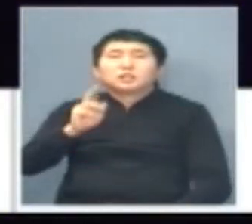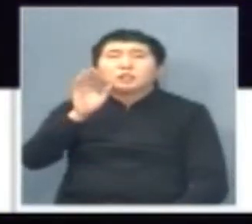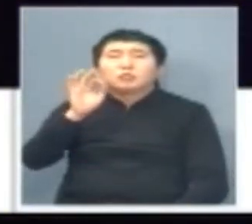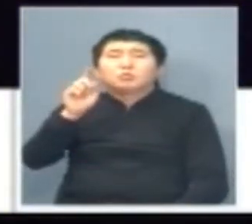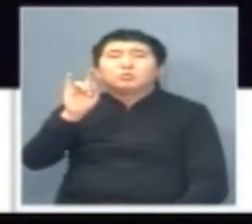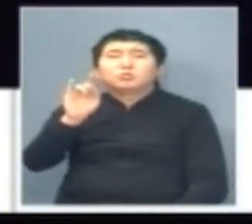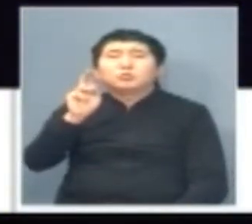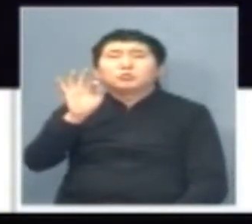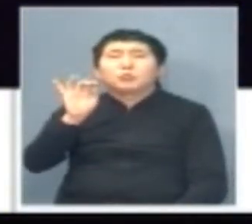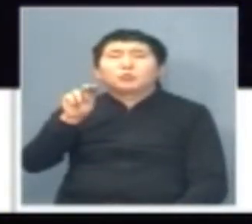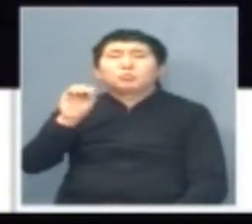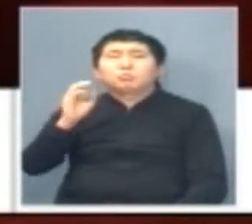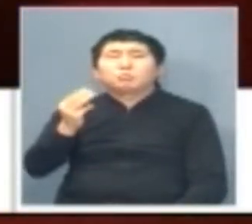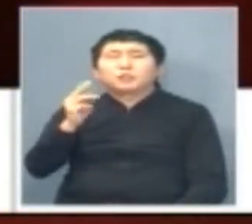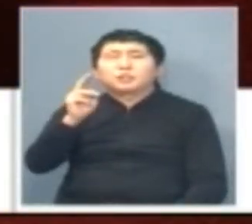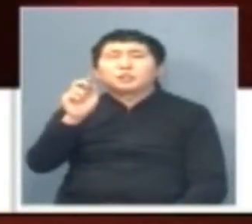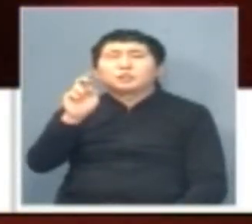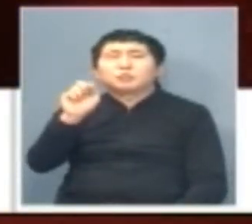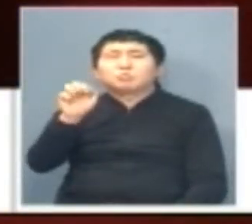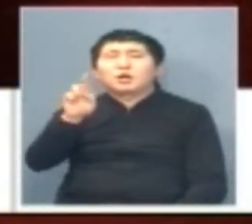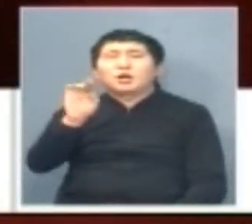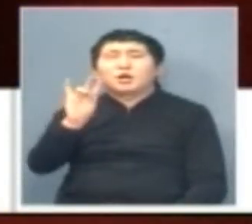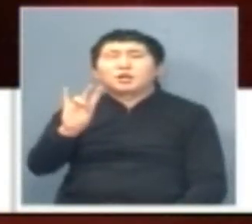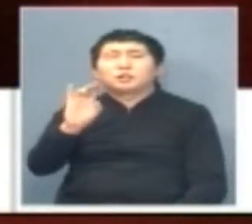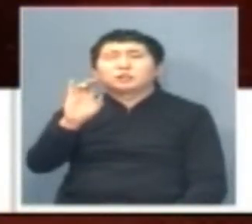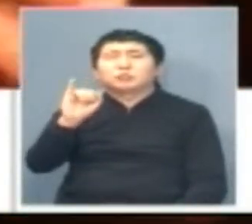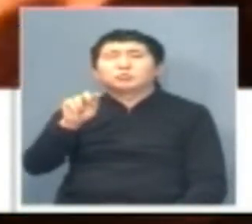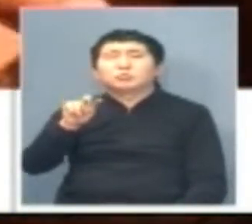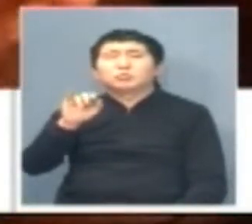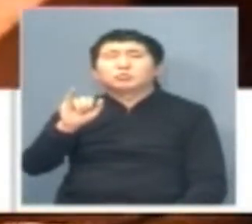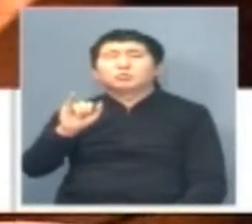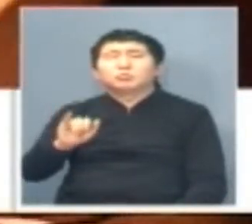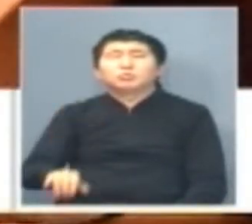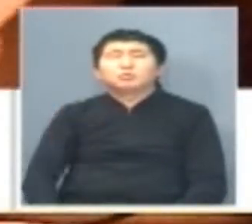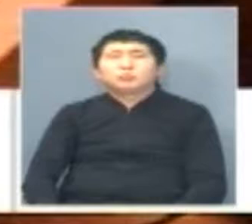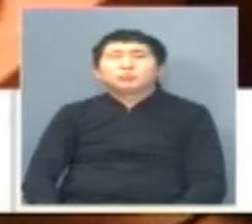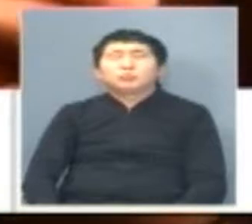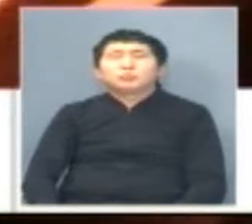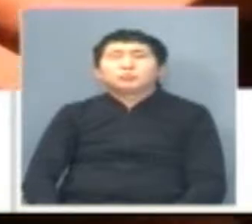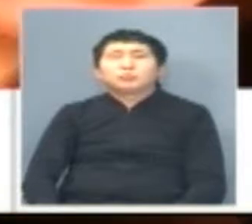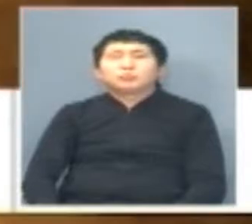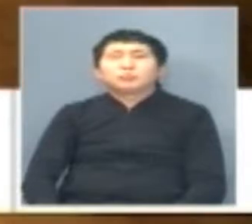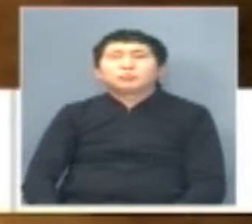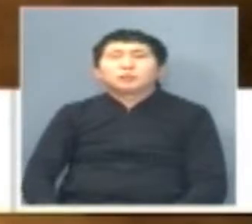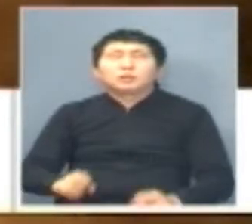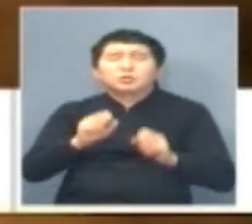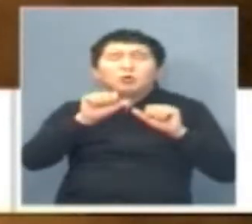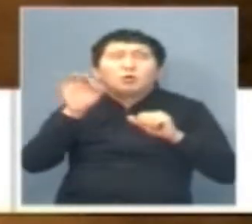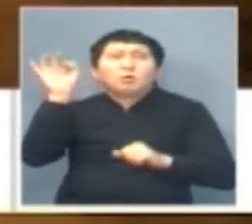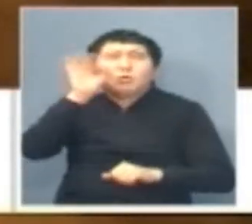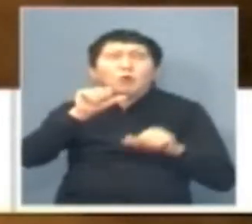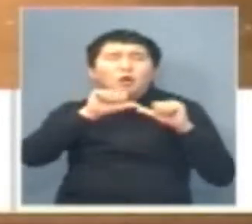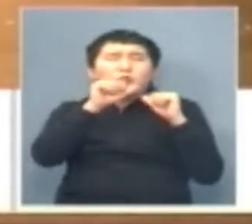түркі жұртына ортақ классикалық туындының премьерасы қайта көрермендермен қауышып отыр. Бірін-бірі құлай сүйген ғашықтар трагедиясы